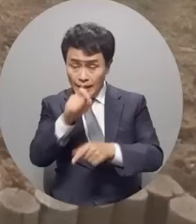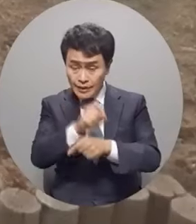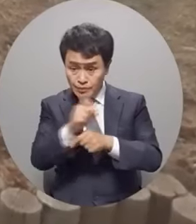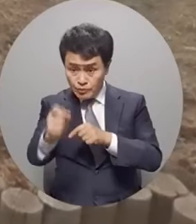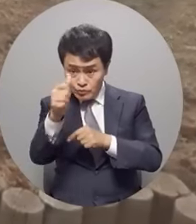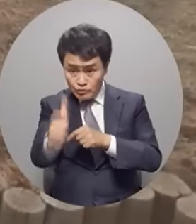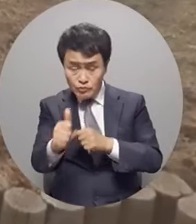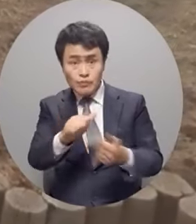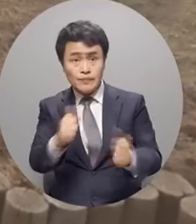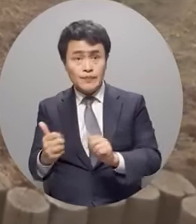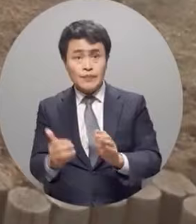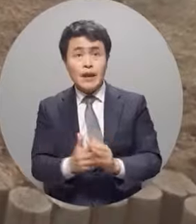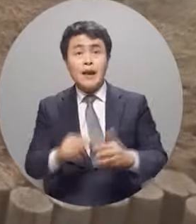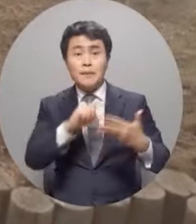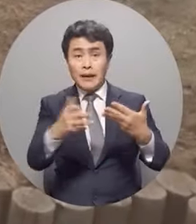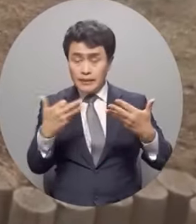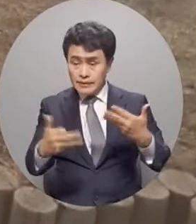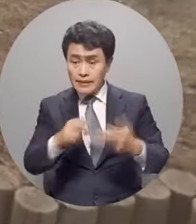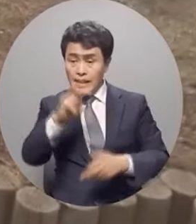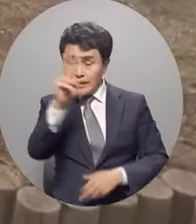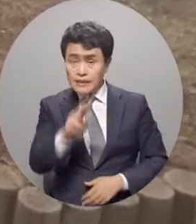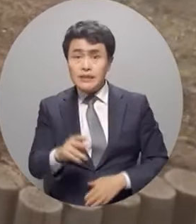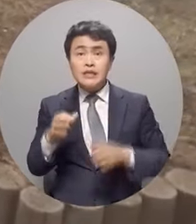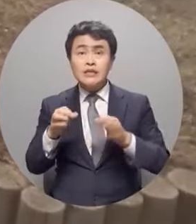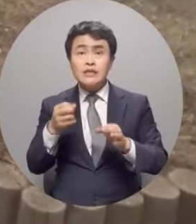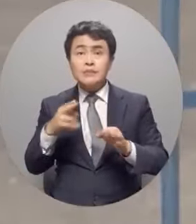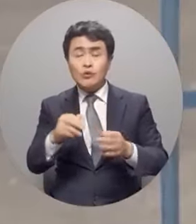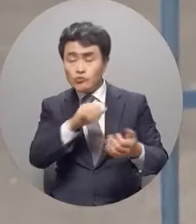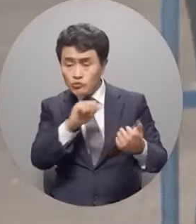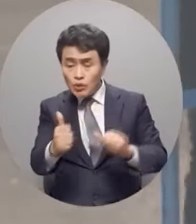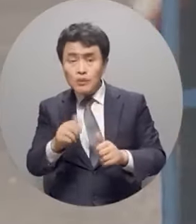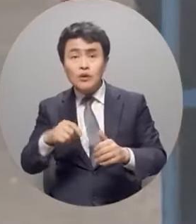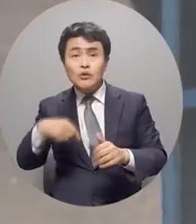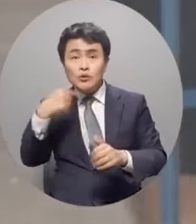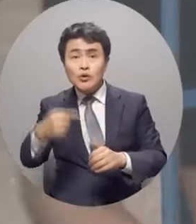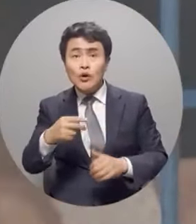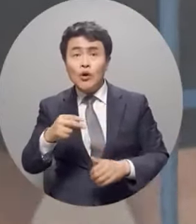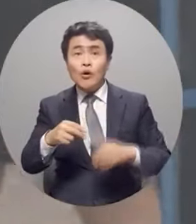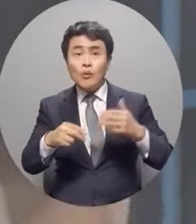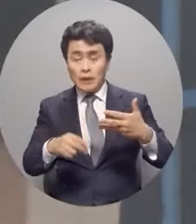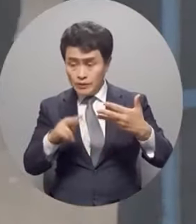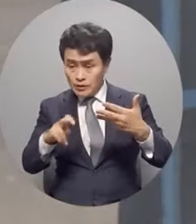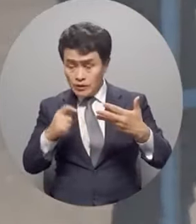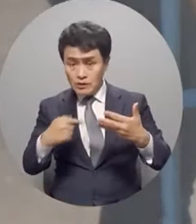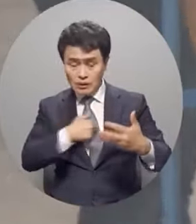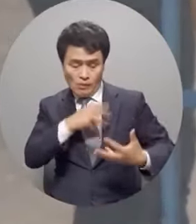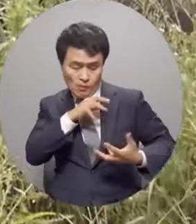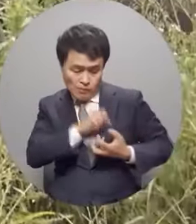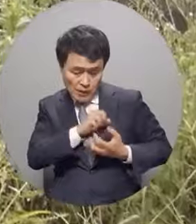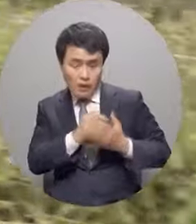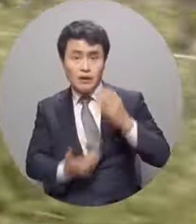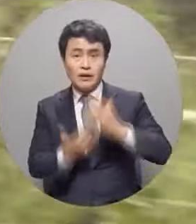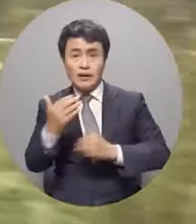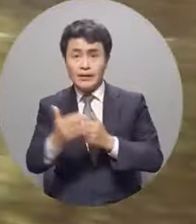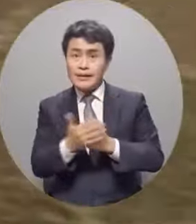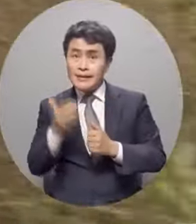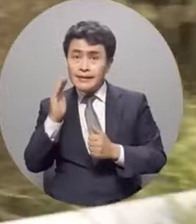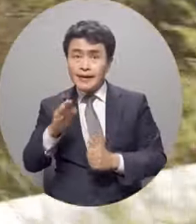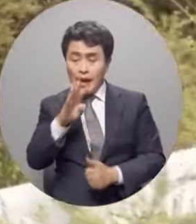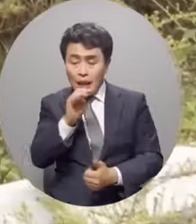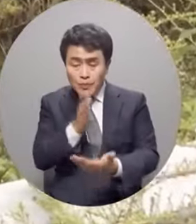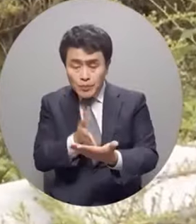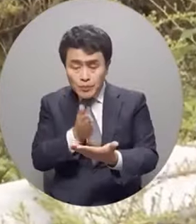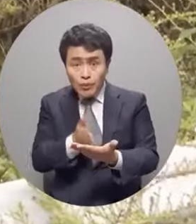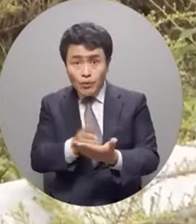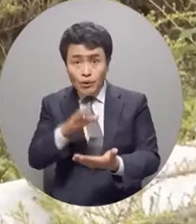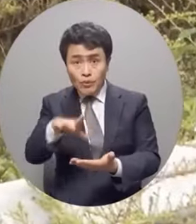사망, 8월 18일 시흥 김명규 씨 사망에 이어 26일 심정지 사고까지. 최근 MBC 보도를